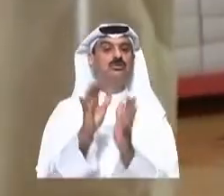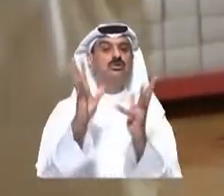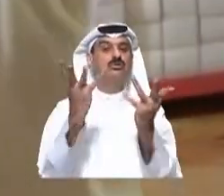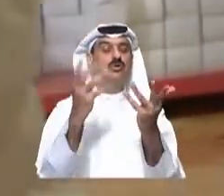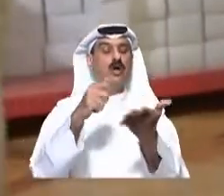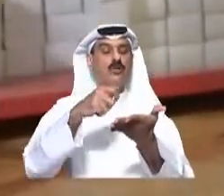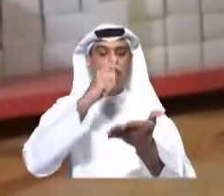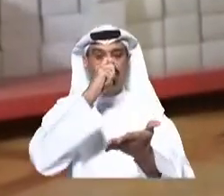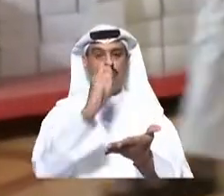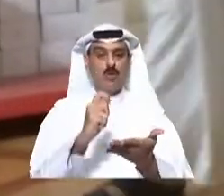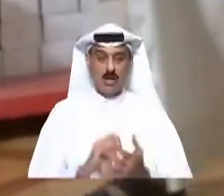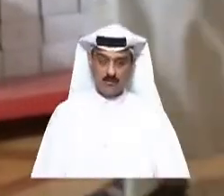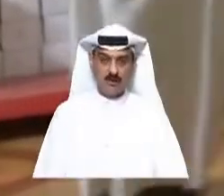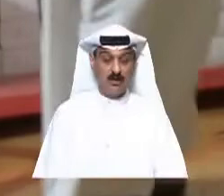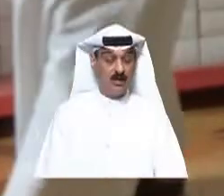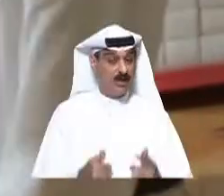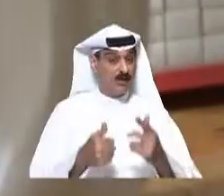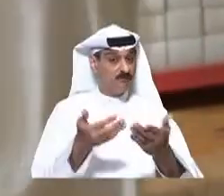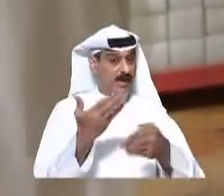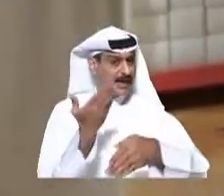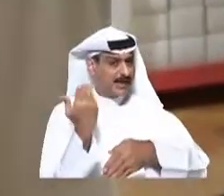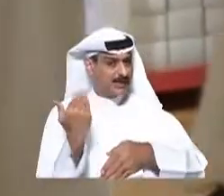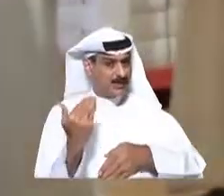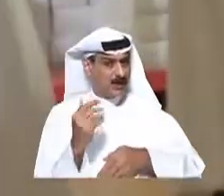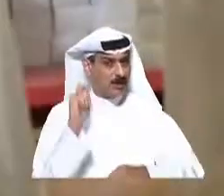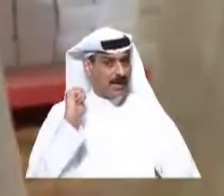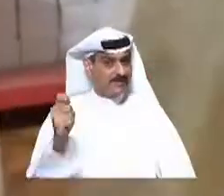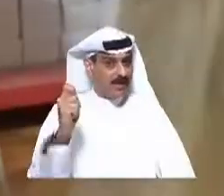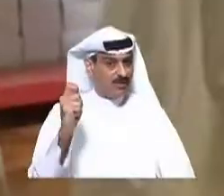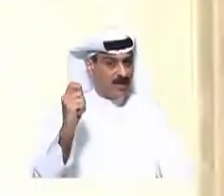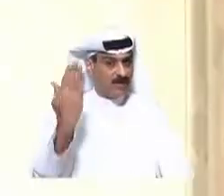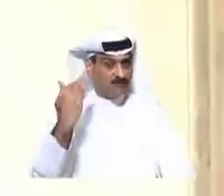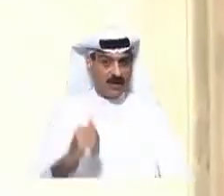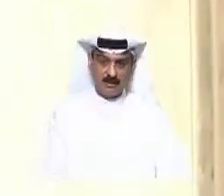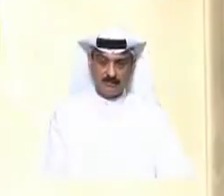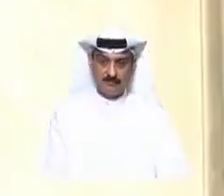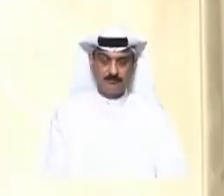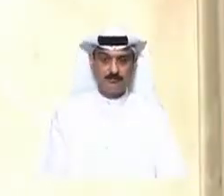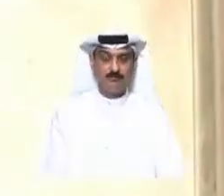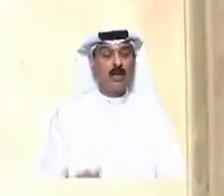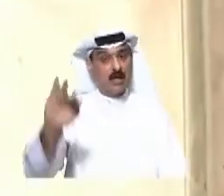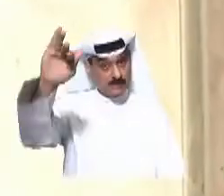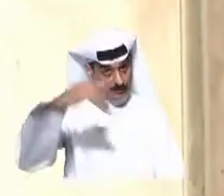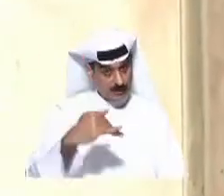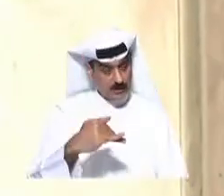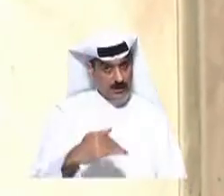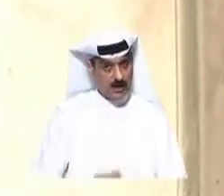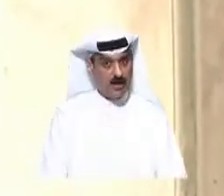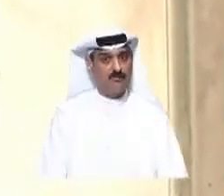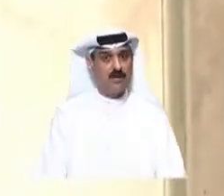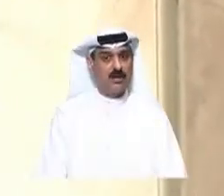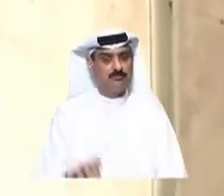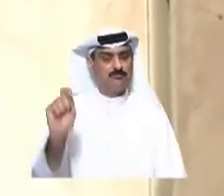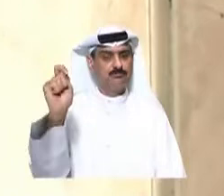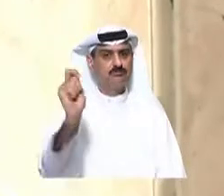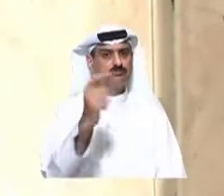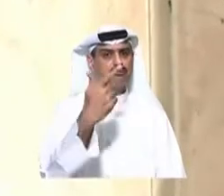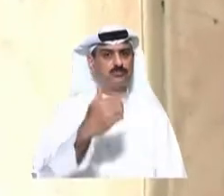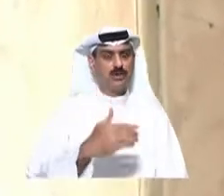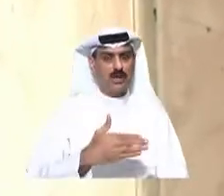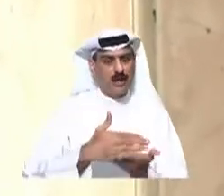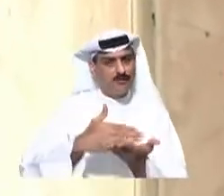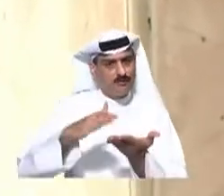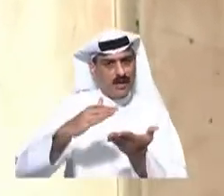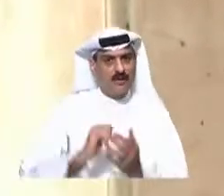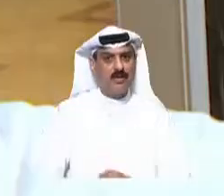طبعا احنا نقوم بتوجيه انذار لصاحب العقار المخالف ويقوم بمراجعتنا، ودايركت نعمل له بلوك احترازي